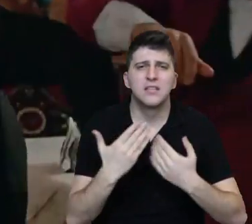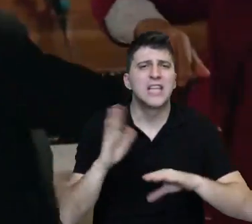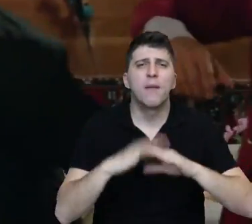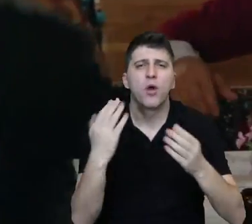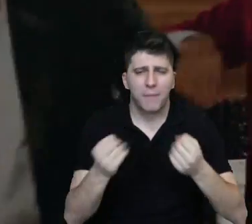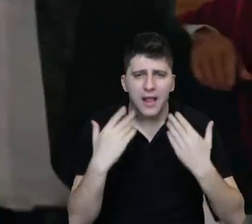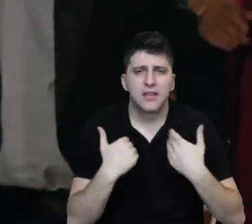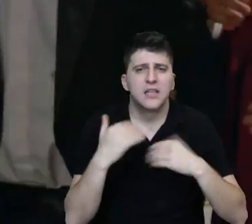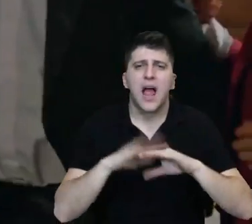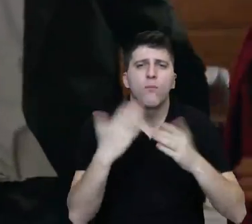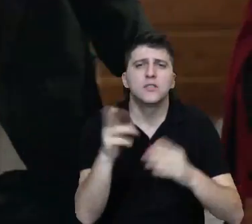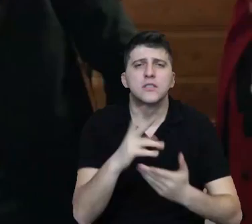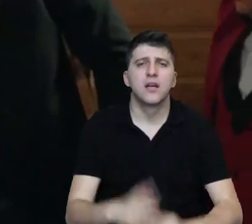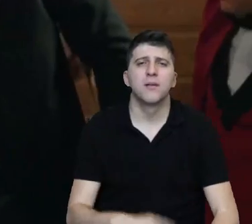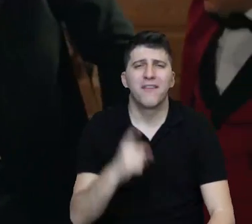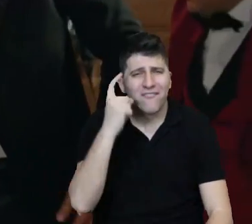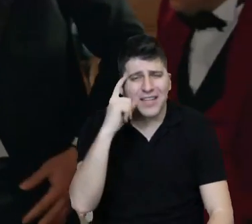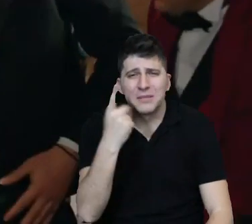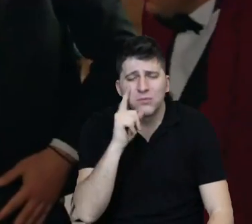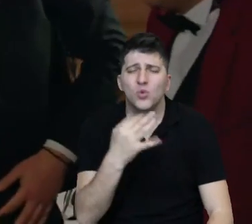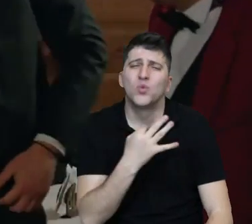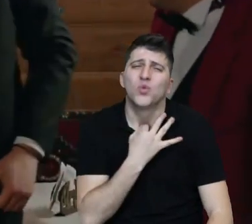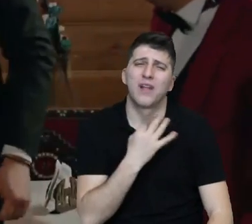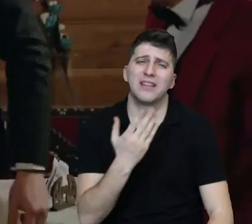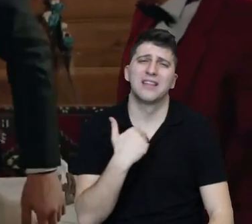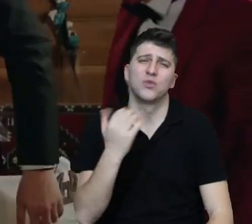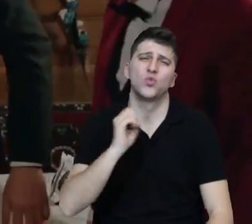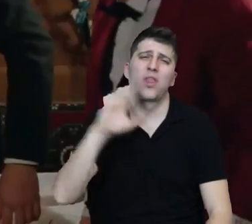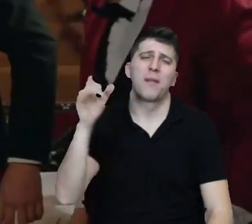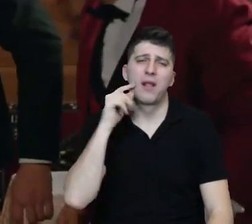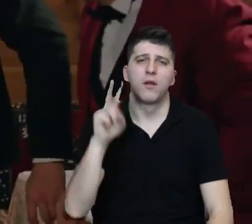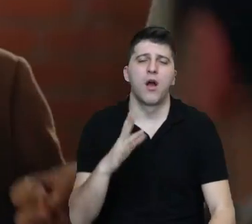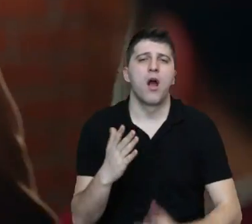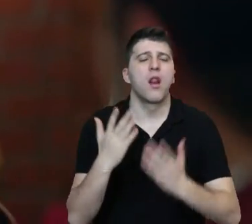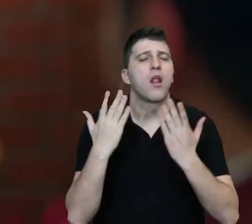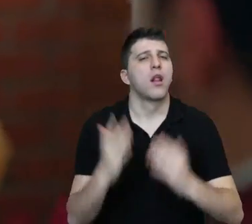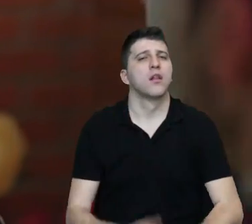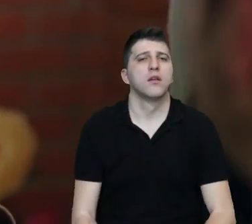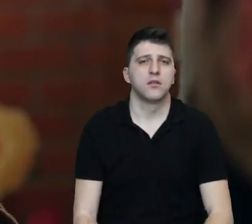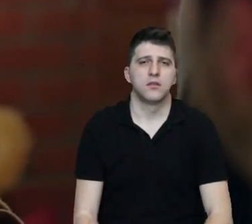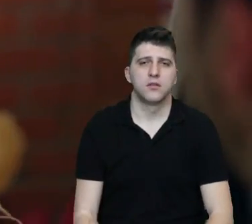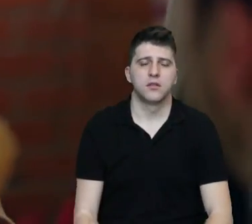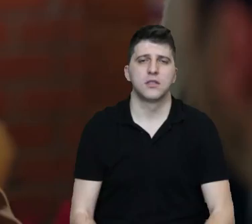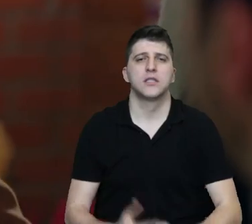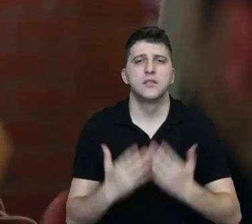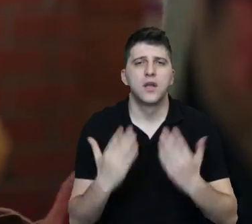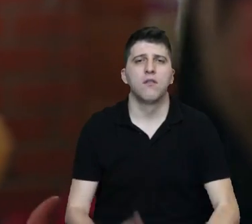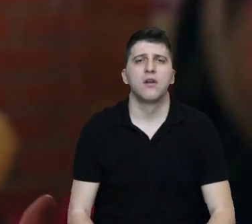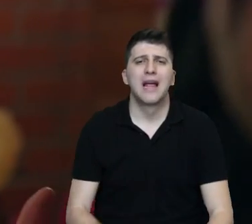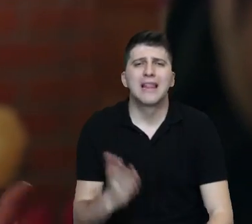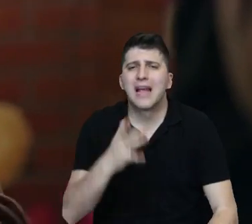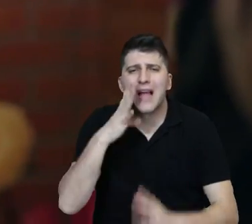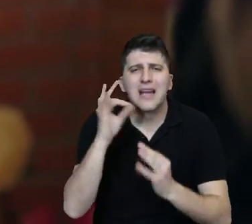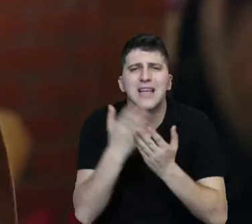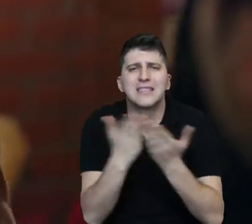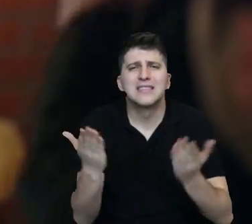Allah! Dur be! Sarıl abi, dur be! Ne olur bir fikir bul, bir şey yap, gönderelim şunları ya. Allah Allah! Ya ne biçim